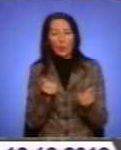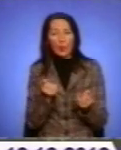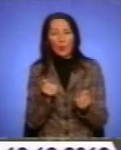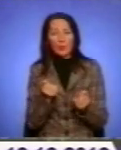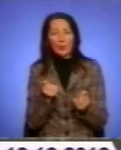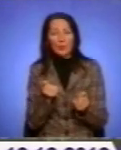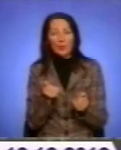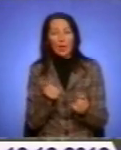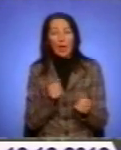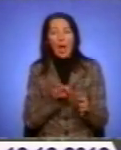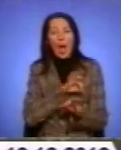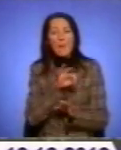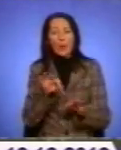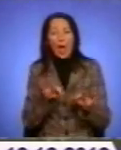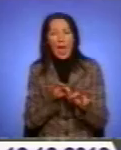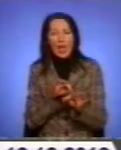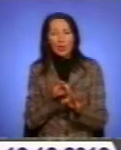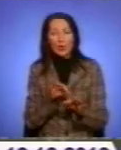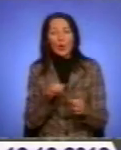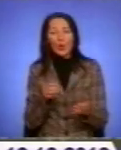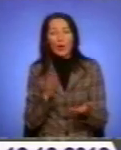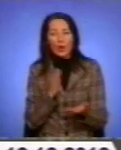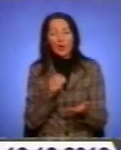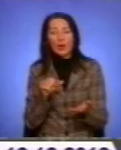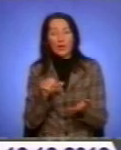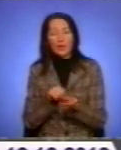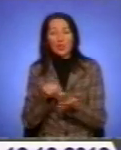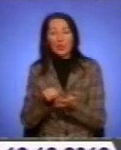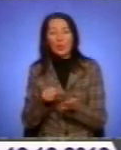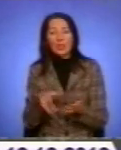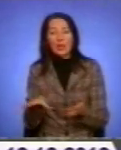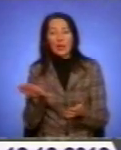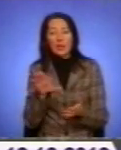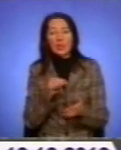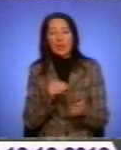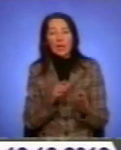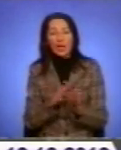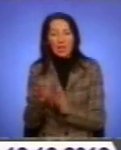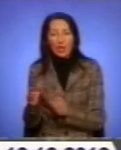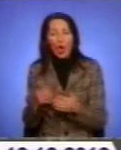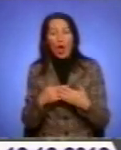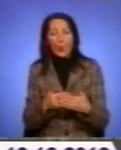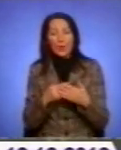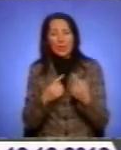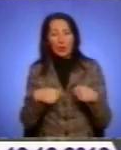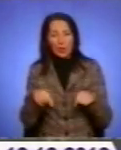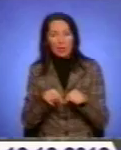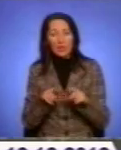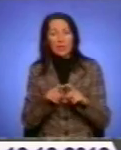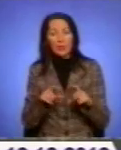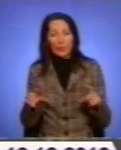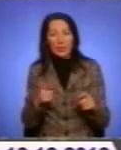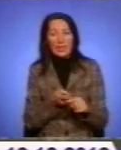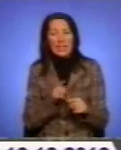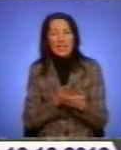на підтримку проєкту виступили цілий ряд громадських експертів, громадських організацій. Є і громадські організації,